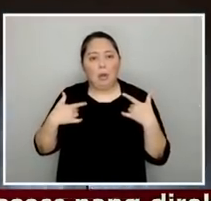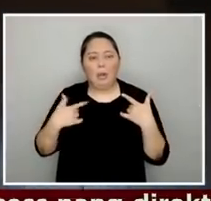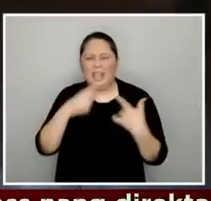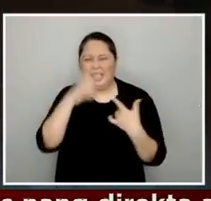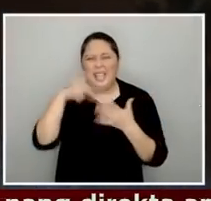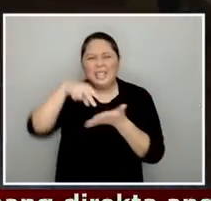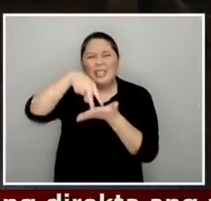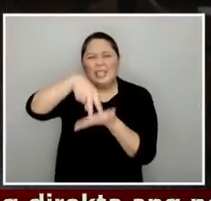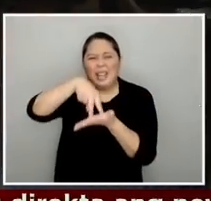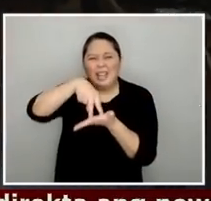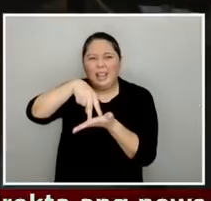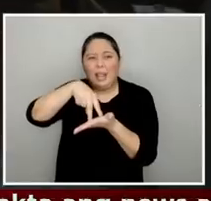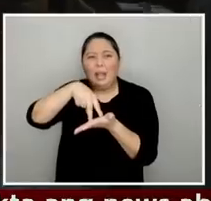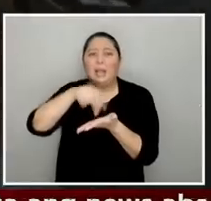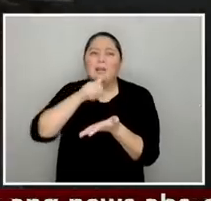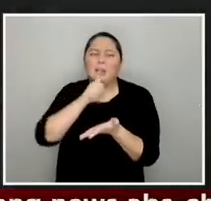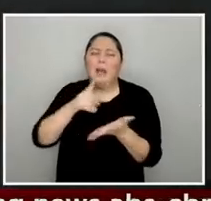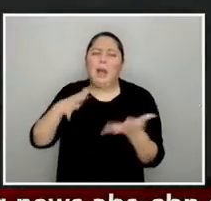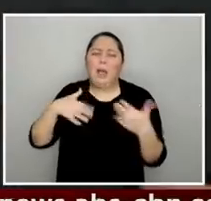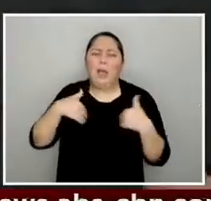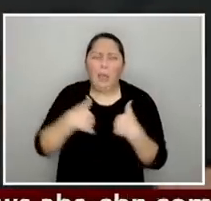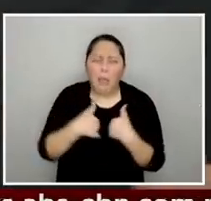strength balance. So